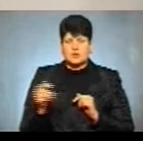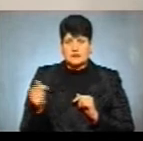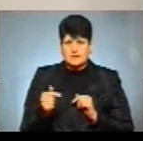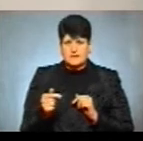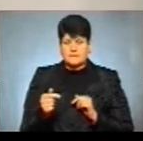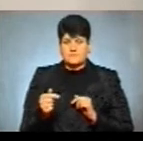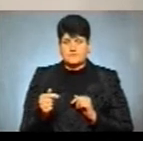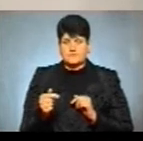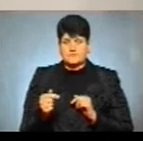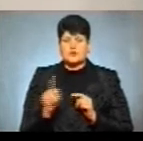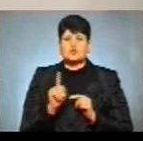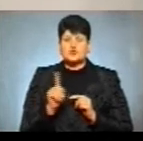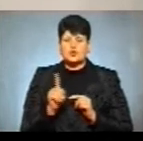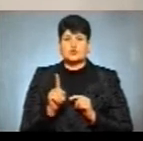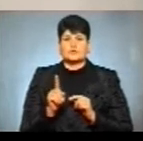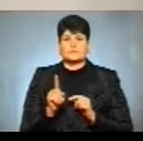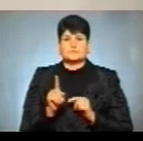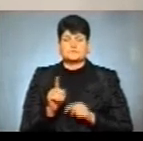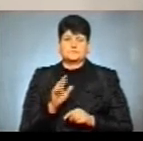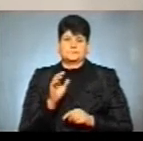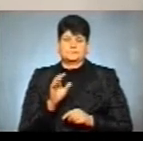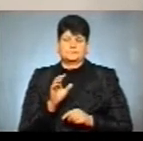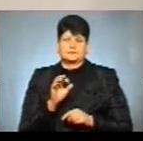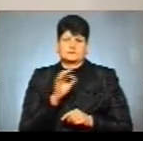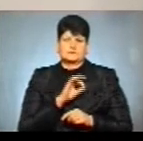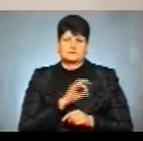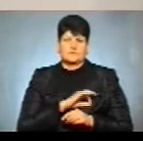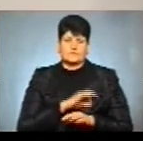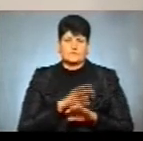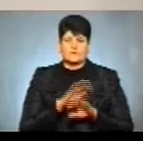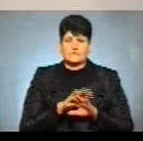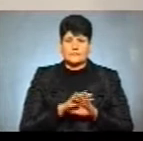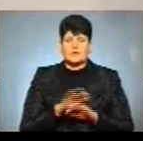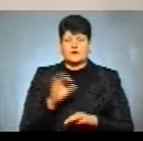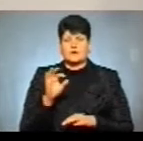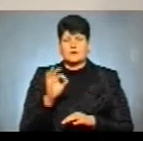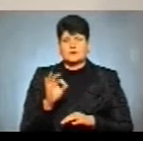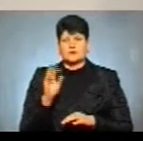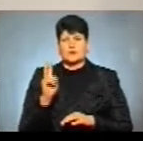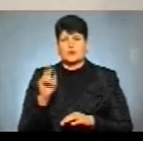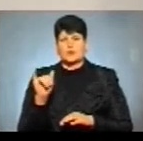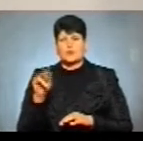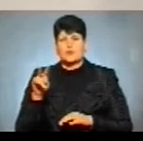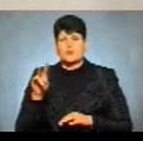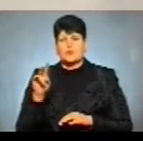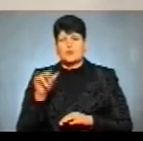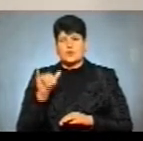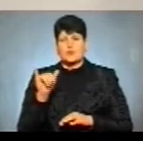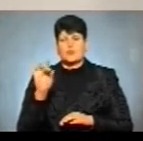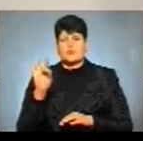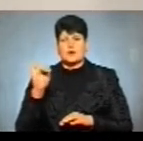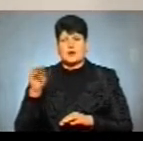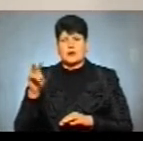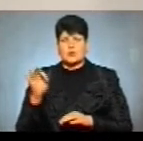мільйона гривень. Щодо статків, готівка і вклади в банках, Орест Курило з Народного контролю задекларував майже